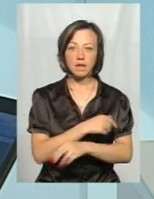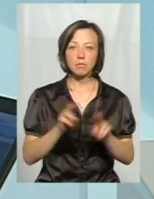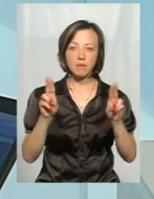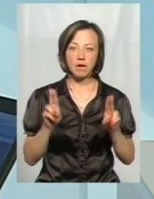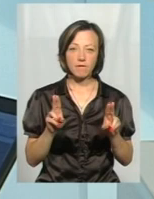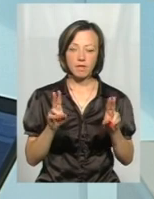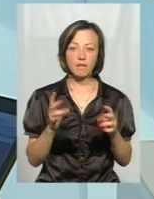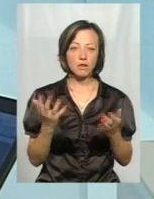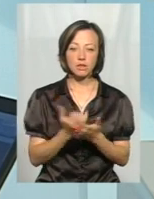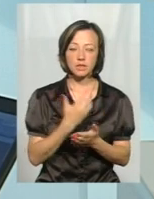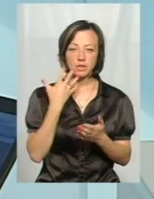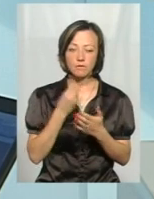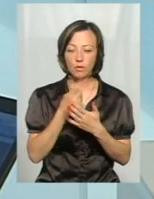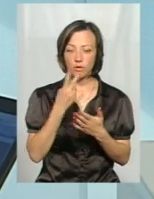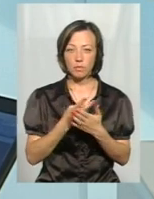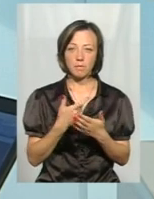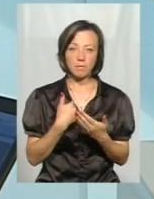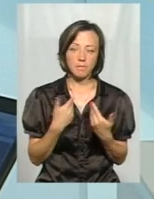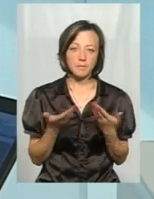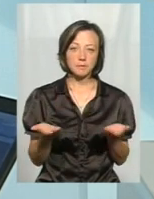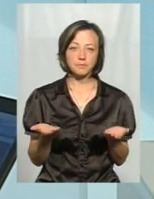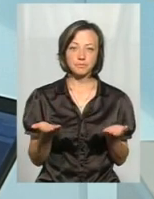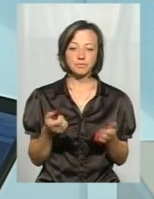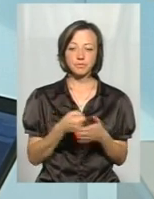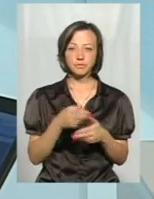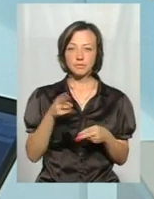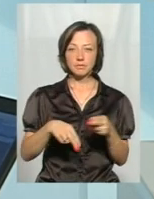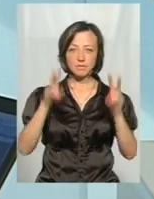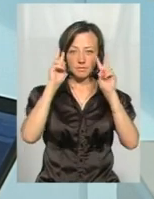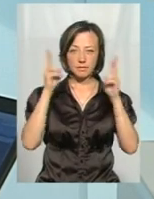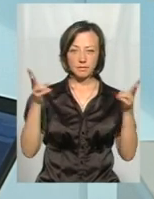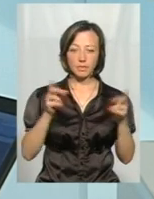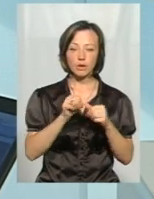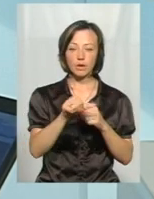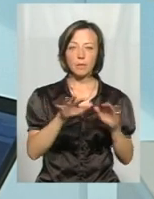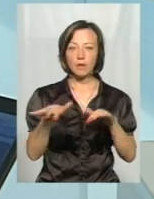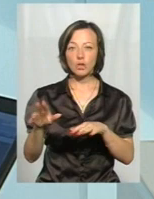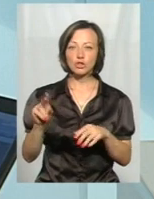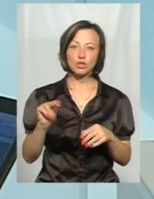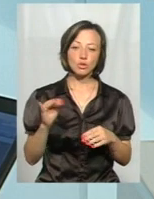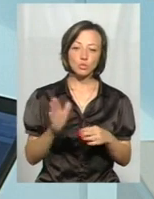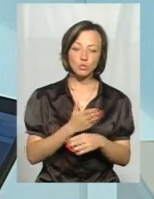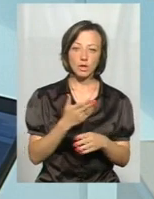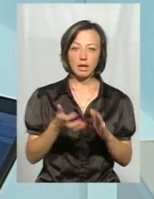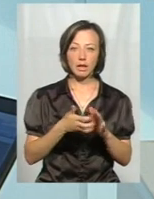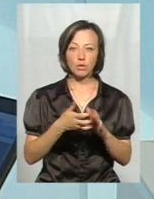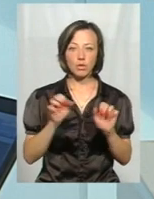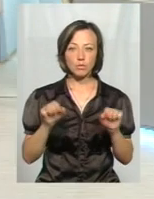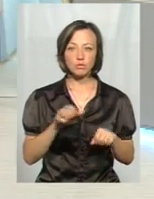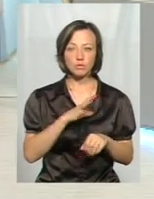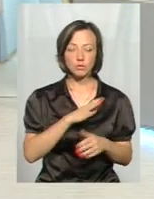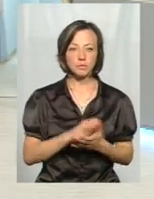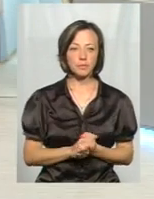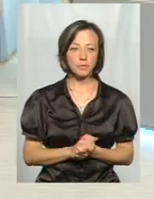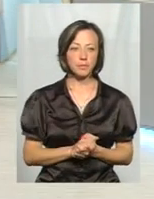правилами, вони не знайшли свого відображення. Ми, по суті, до кінця не знаємо по окремих пляжах, чи усунуті ті недоліки, які можуть бути